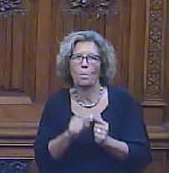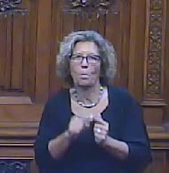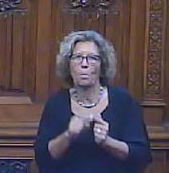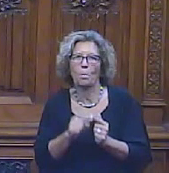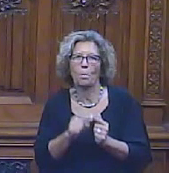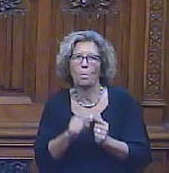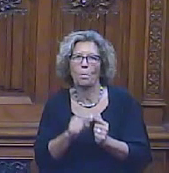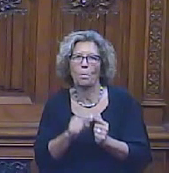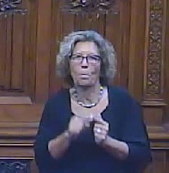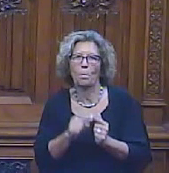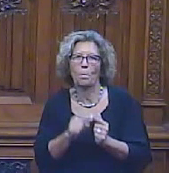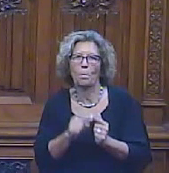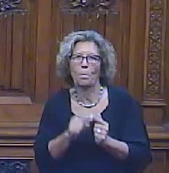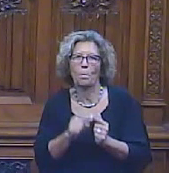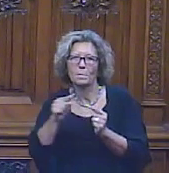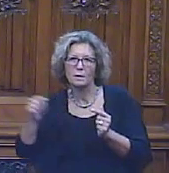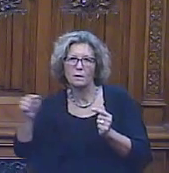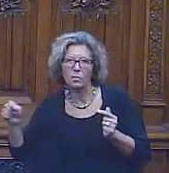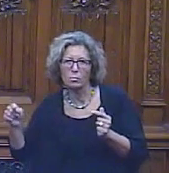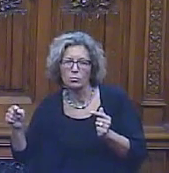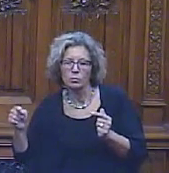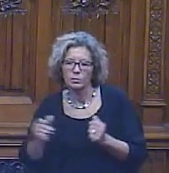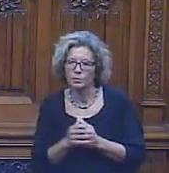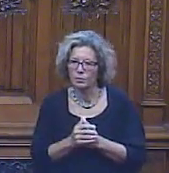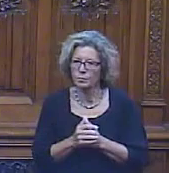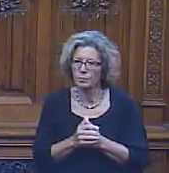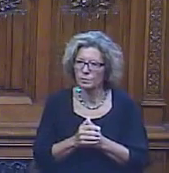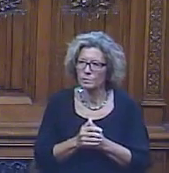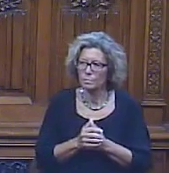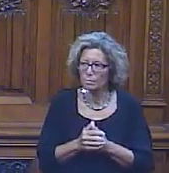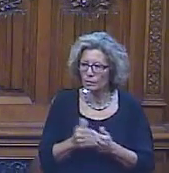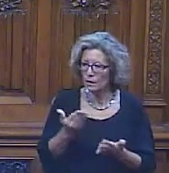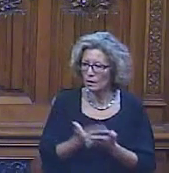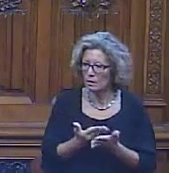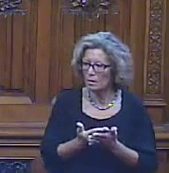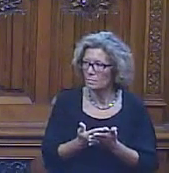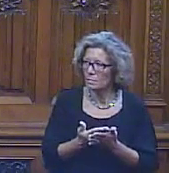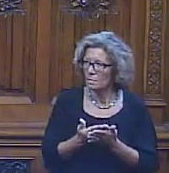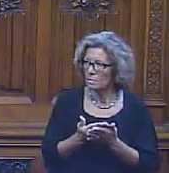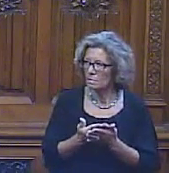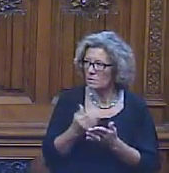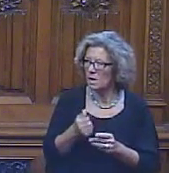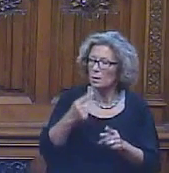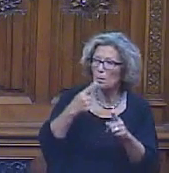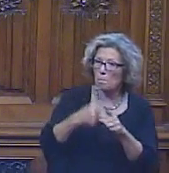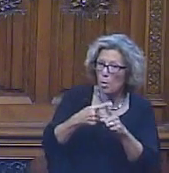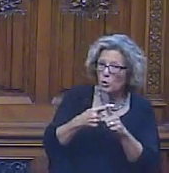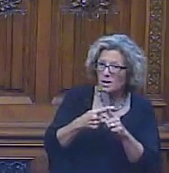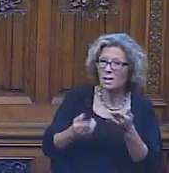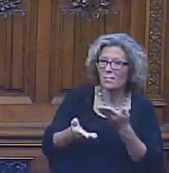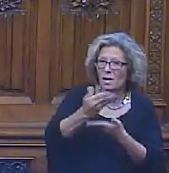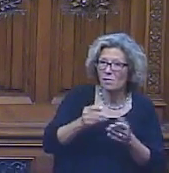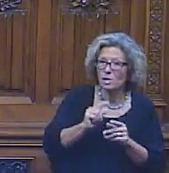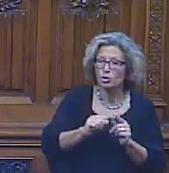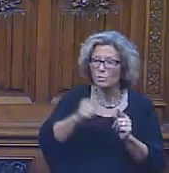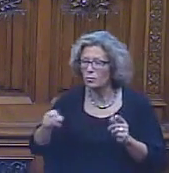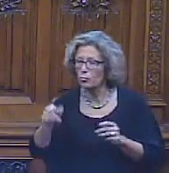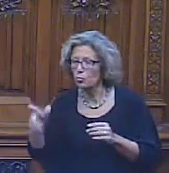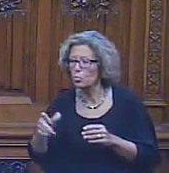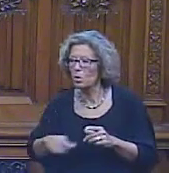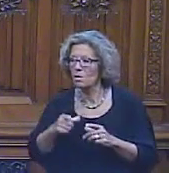Infrastruktur, Einkommensentwicklung und so weiter. Und daher ist eine positive Wirtschaftsentwicklung für die